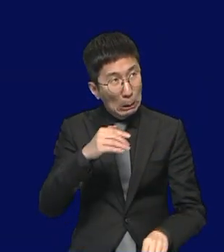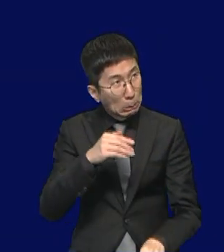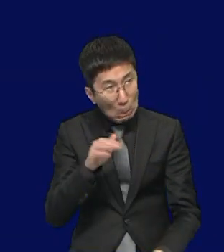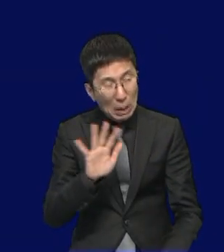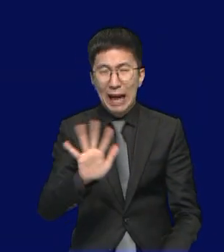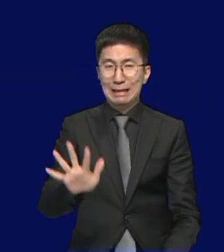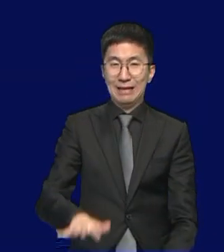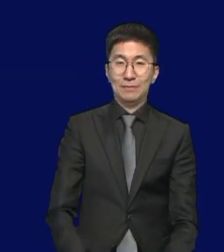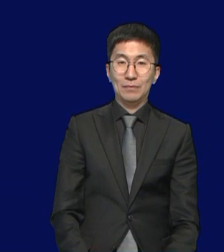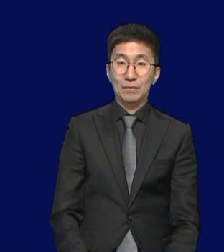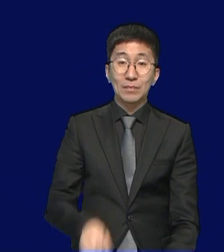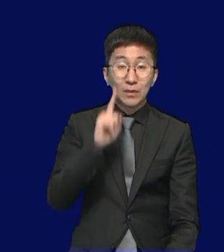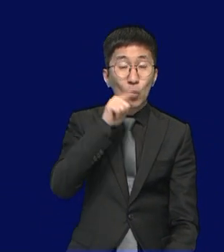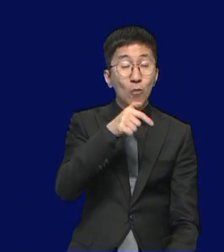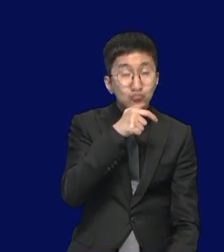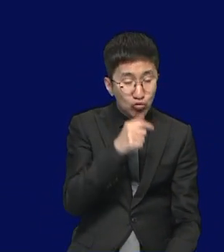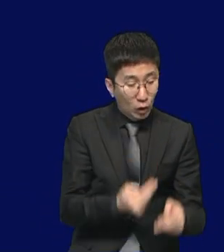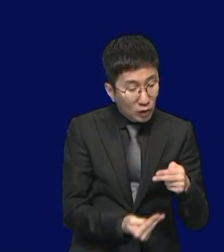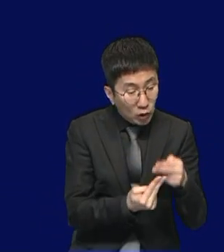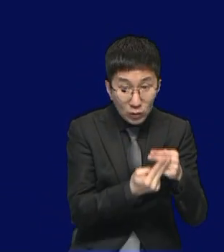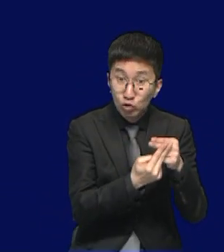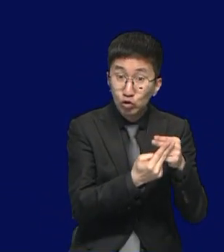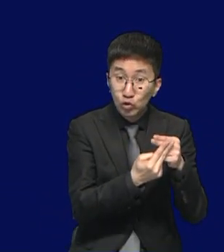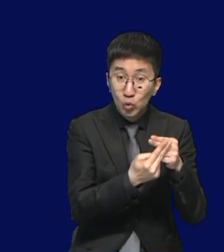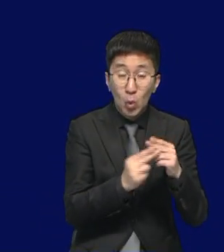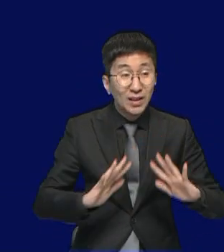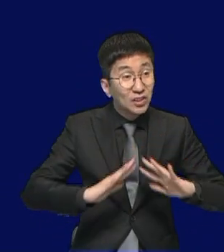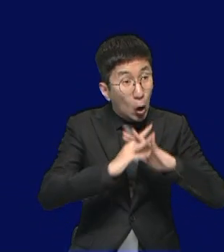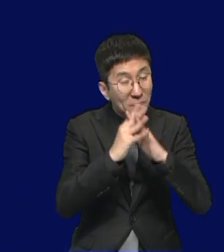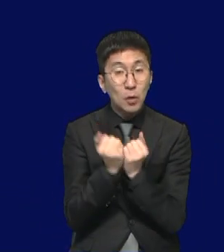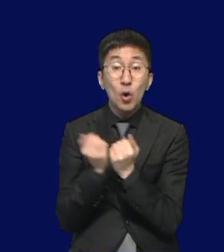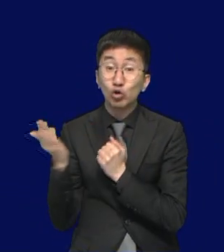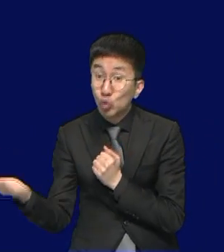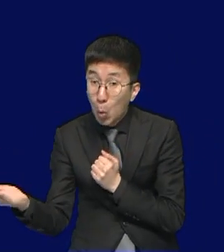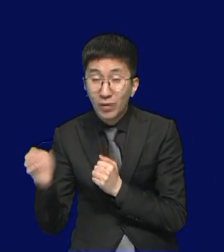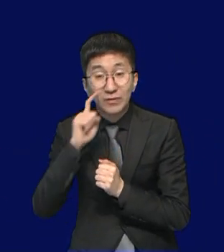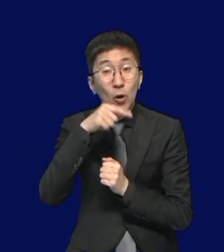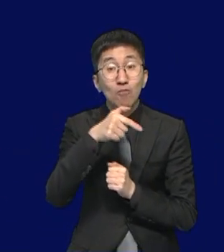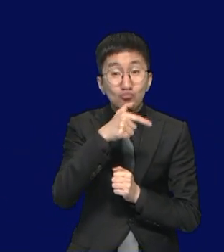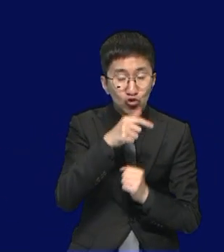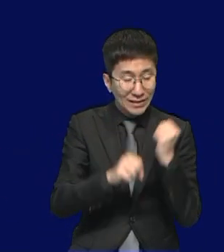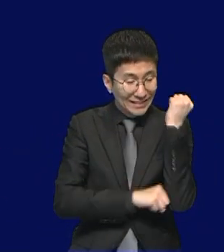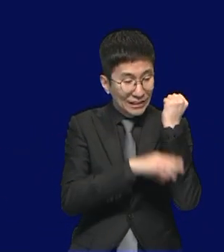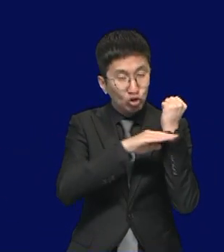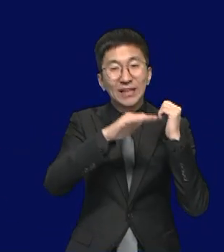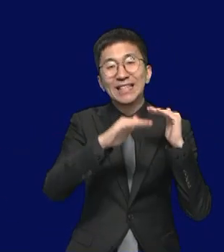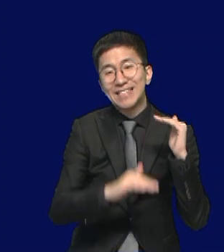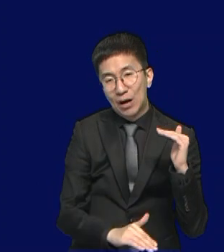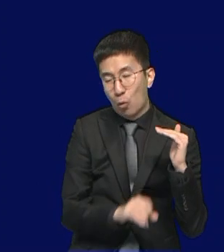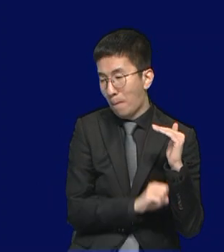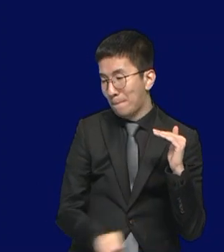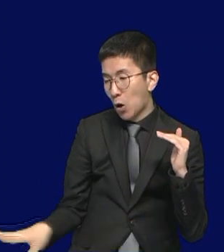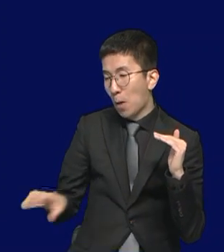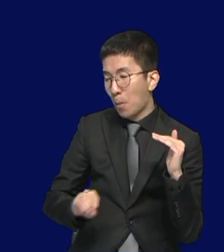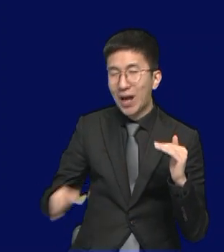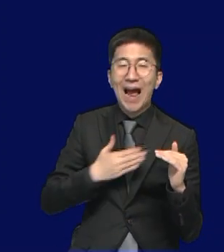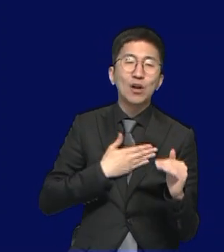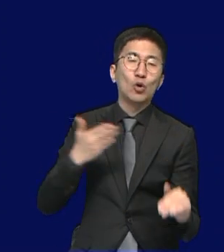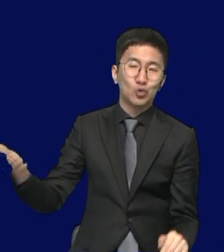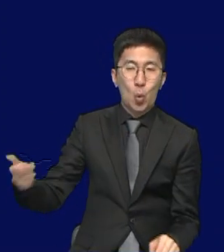시찰단에게 오염수 저장 상황과 설비를 설명하고 방사성 물질을 기준 지하로 낮추어 방류한다는 점을